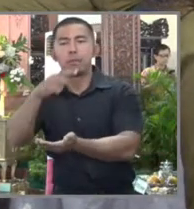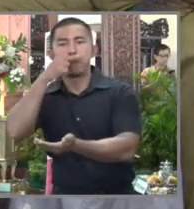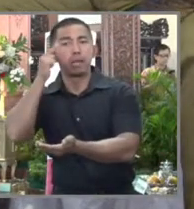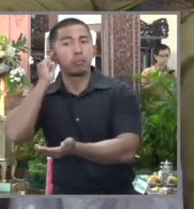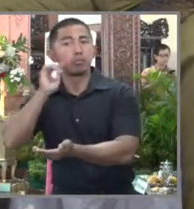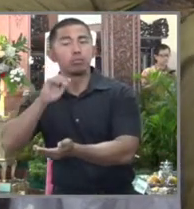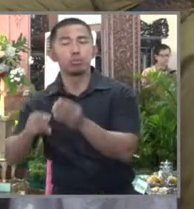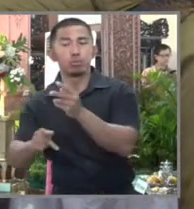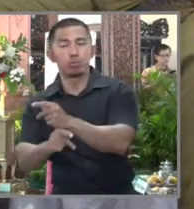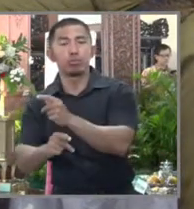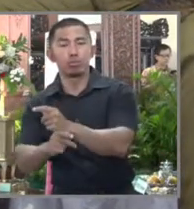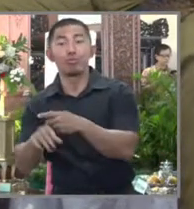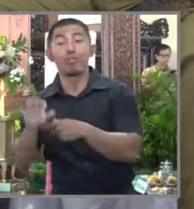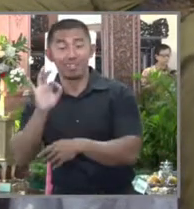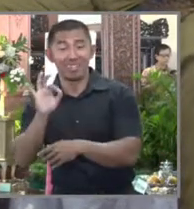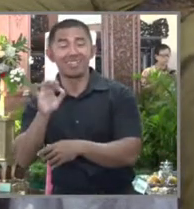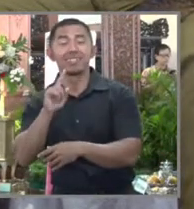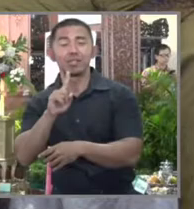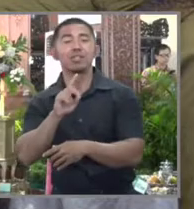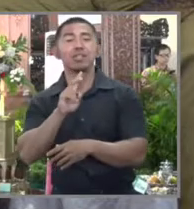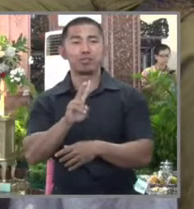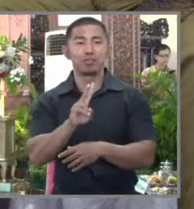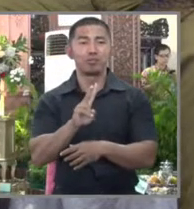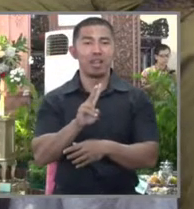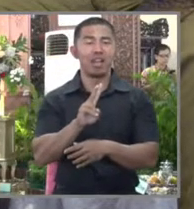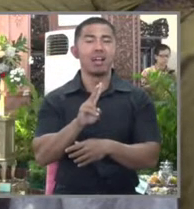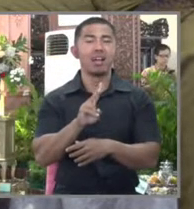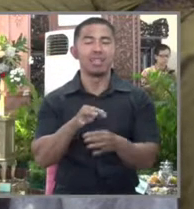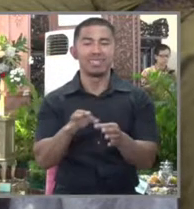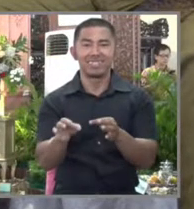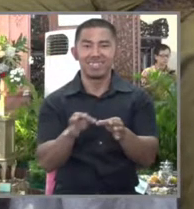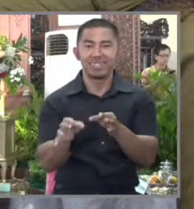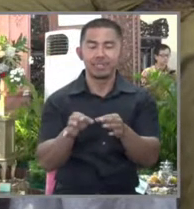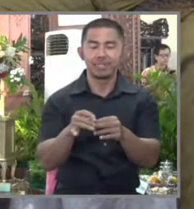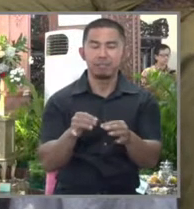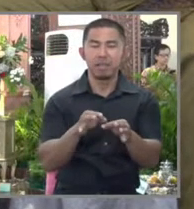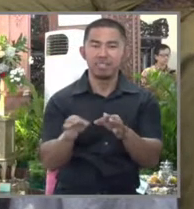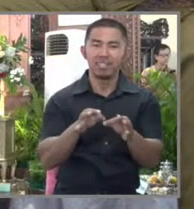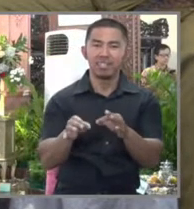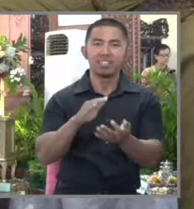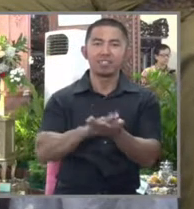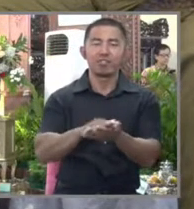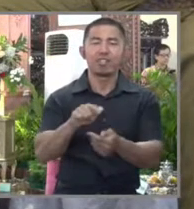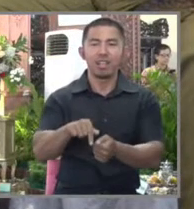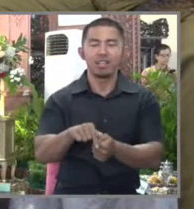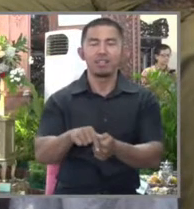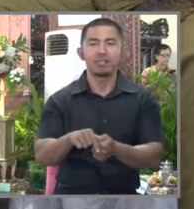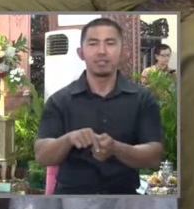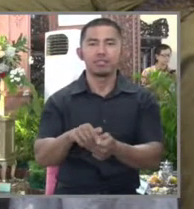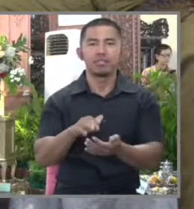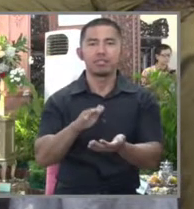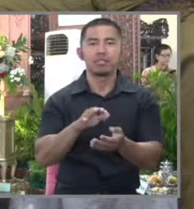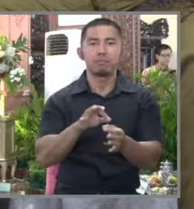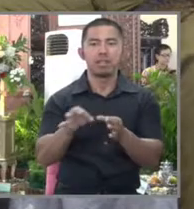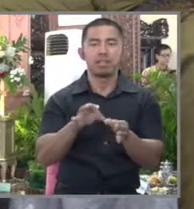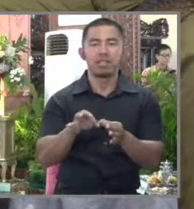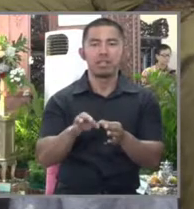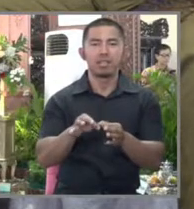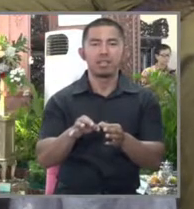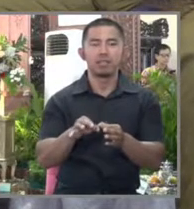seperti tersebut. Oke, lanjut. Sarana prasarana dari sekolahnya tersebut Bapak Ganjar yaitu